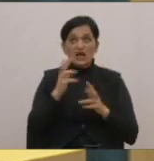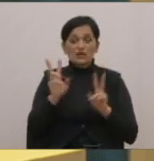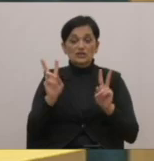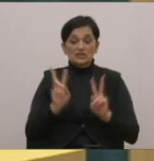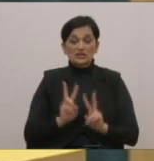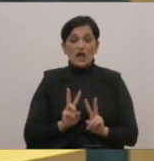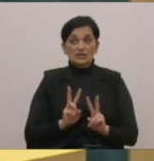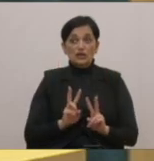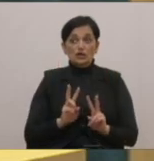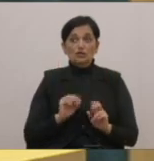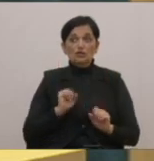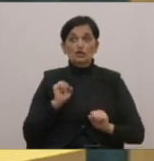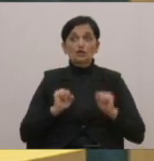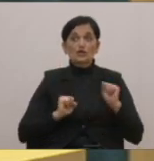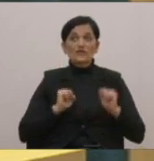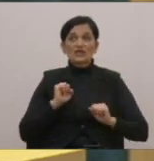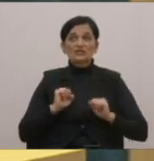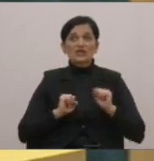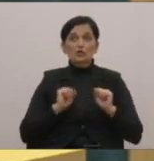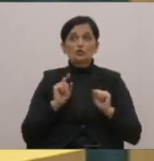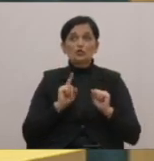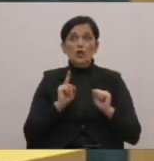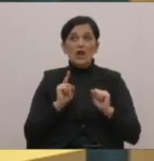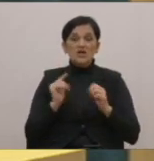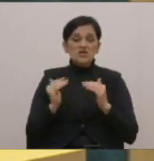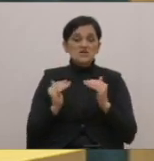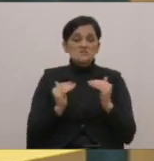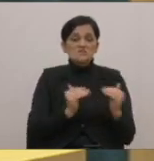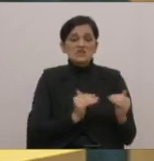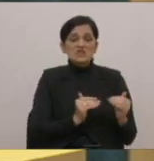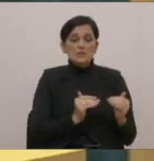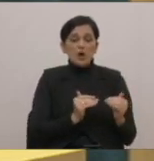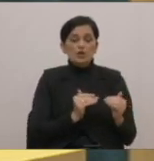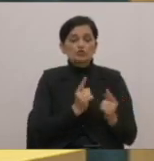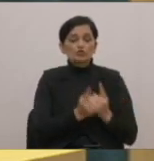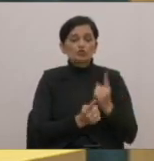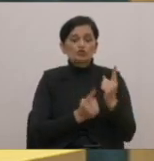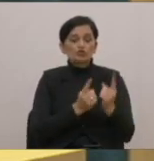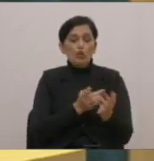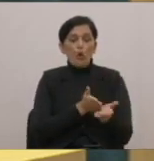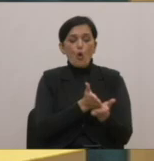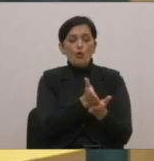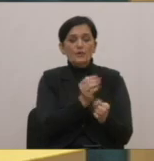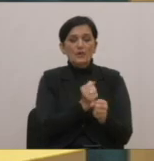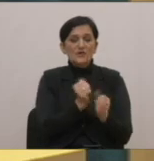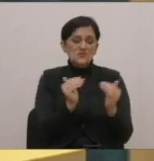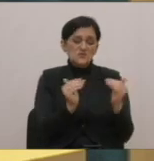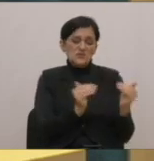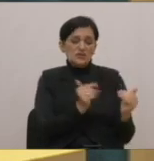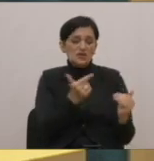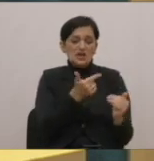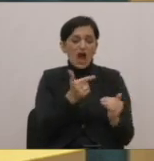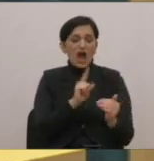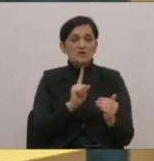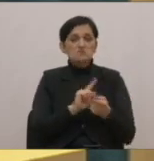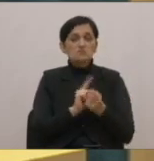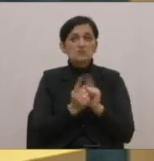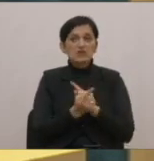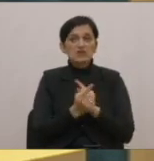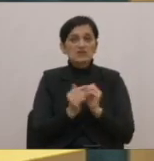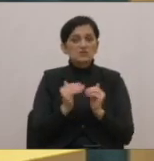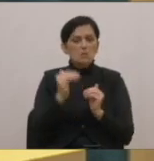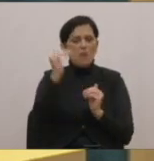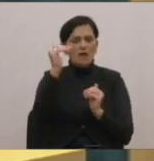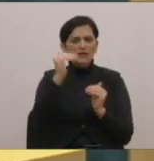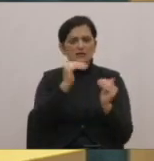და შევეცადეთ, რომ არა მინიმალურზე გაგვეკეთებინა სწორება, მინიმალურ ასე ვთქვათ გარანტიებზე, არამედ პირიქით,